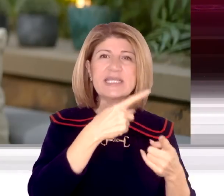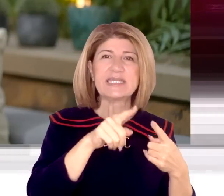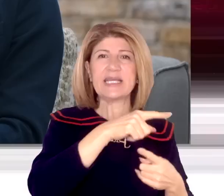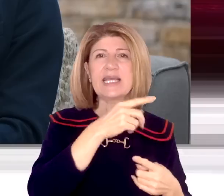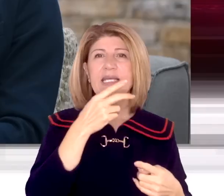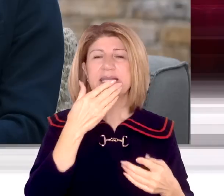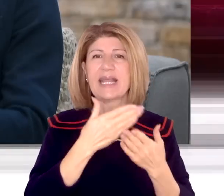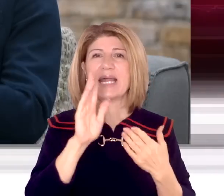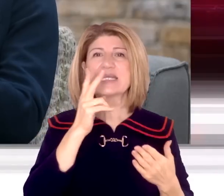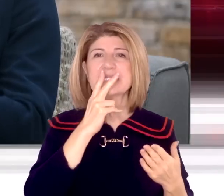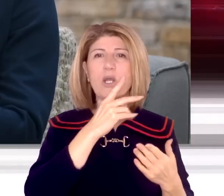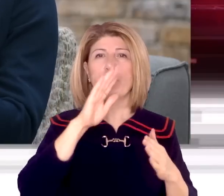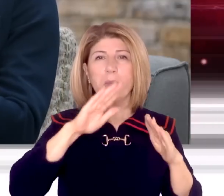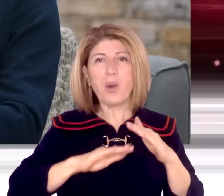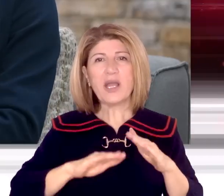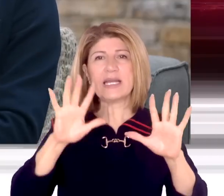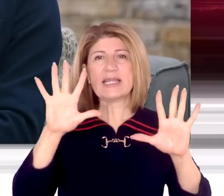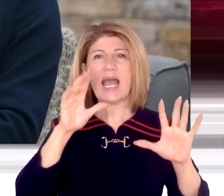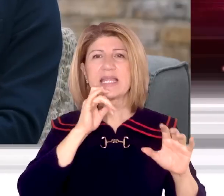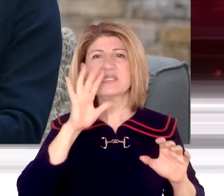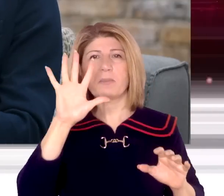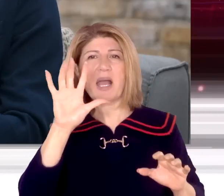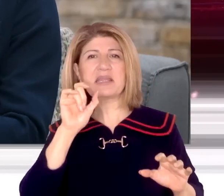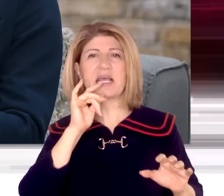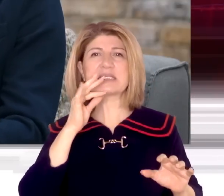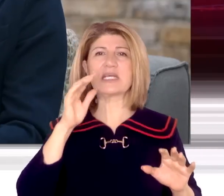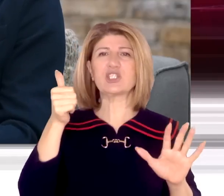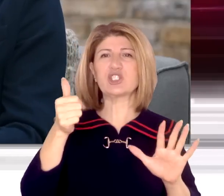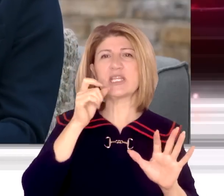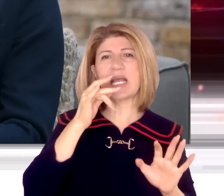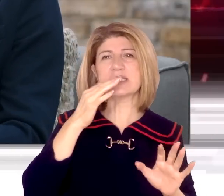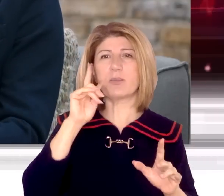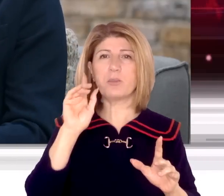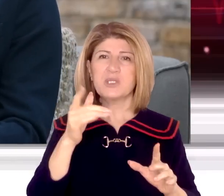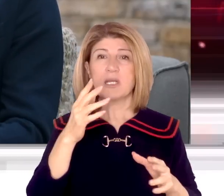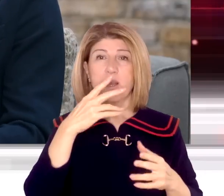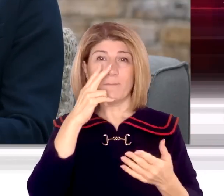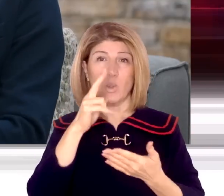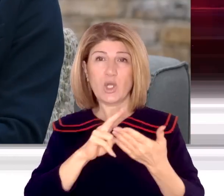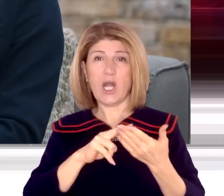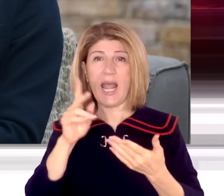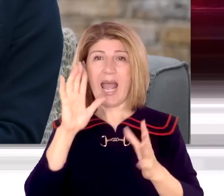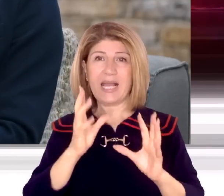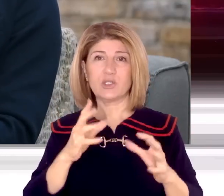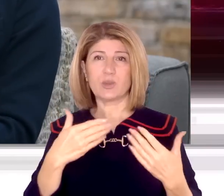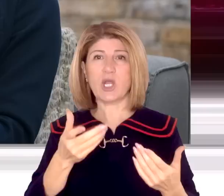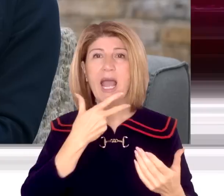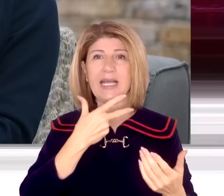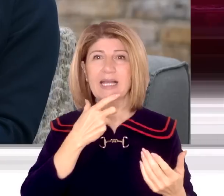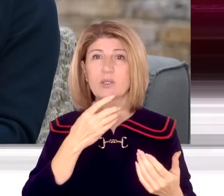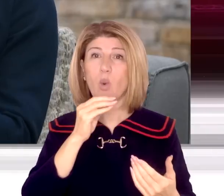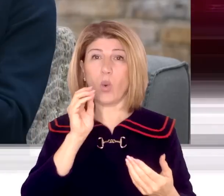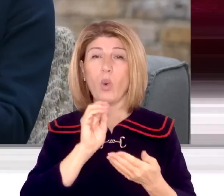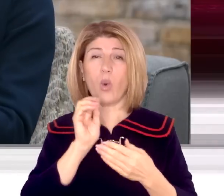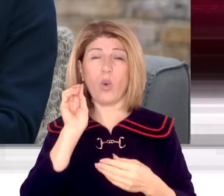ترک سیگار که مثلا پایین 10% هست، مثل 5%، 6%، بسته به باز مطالعاتی که انجام شده، خب خیلی